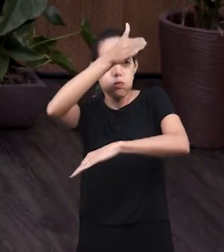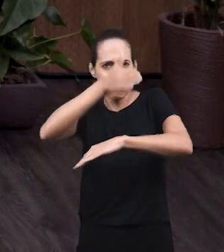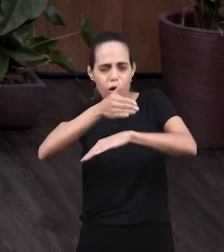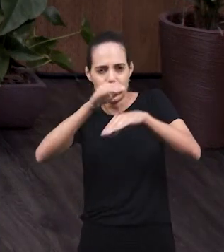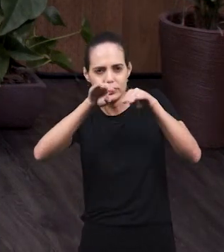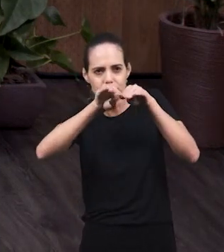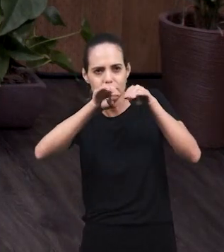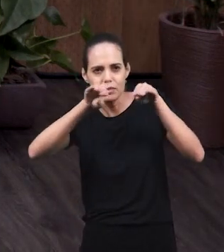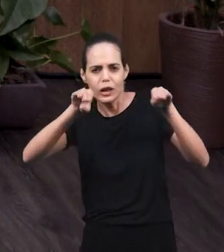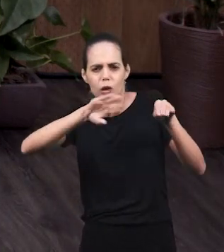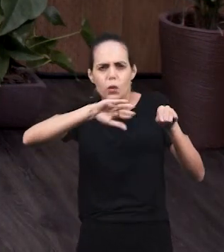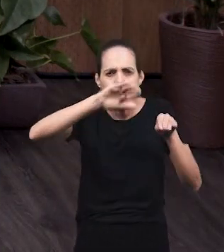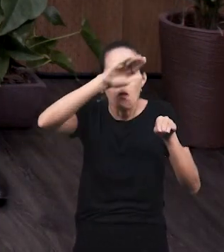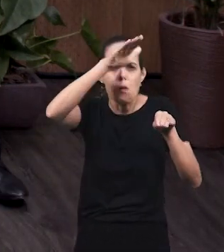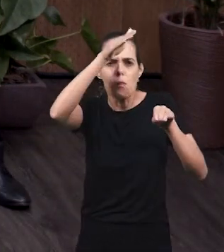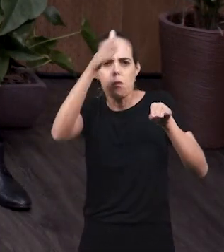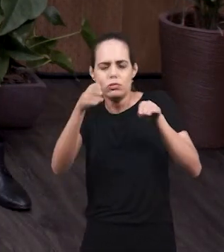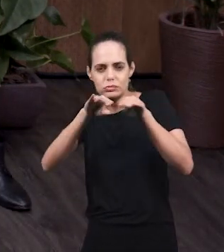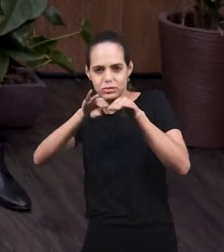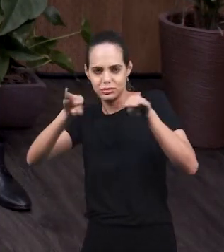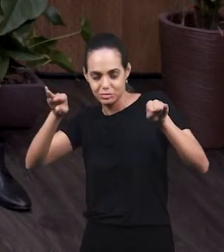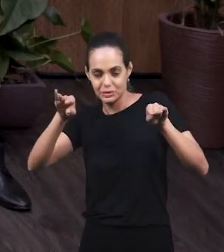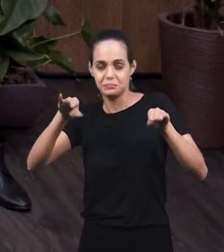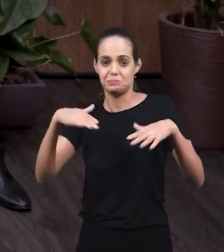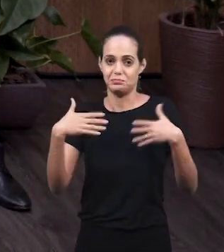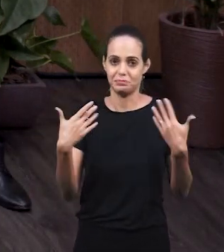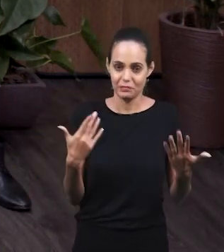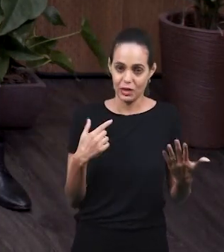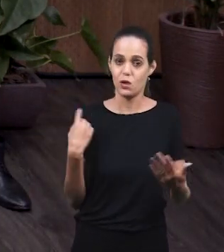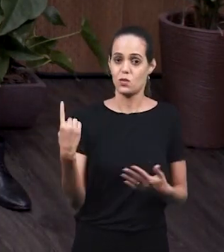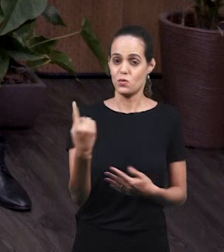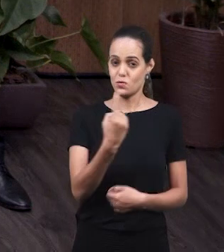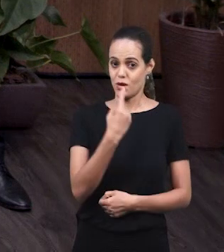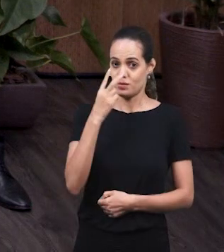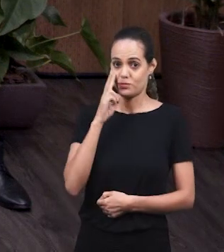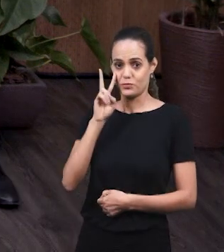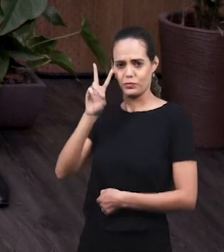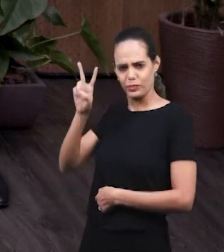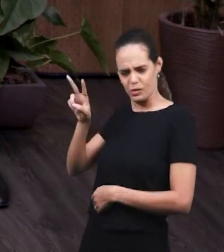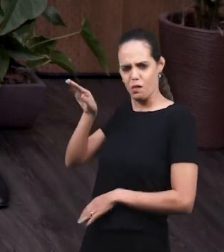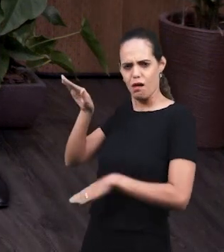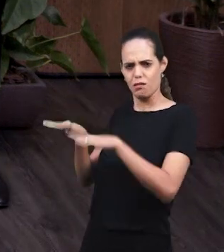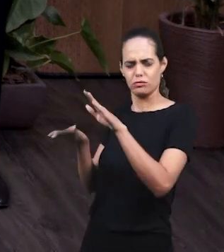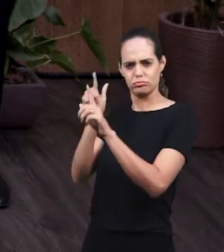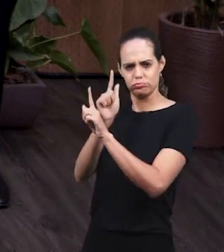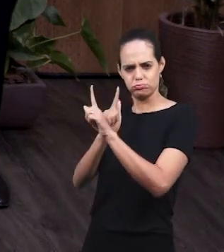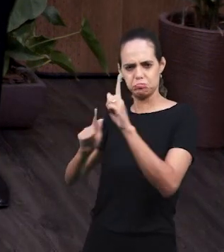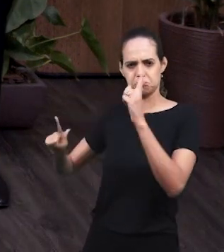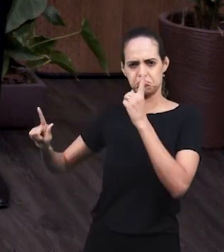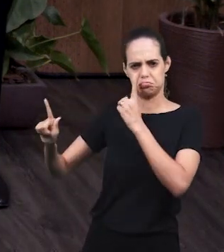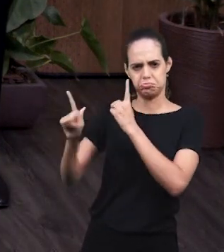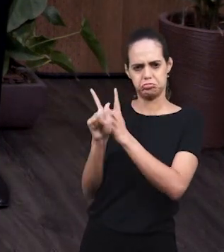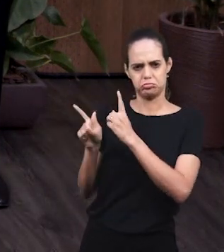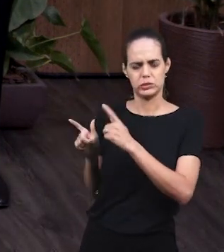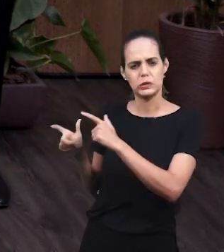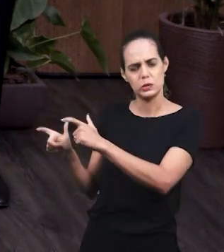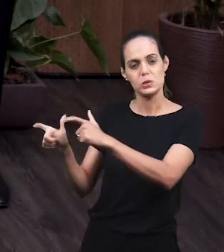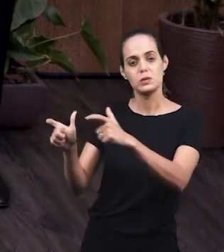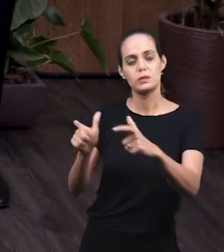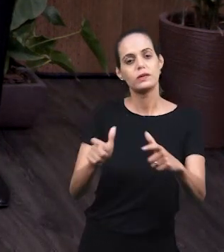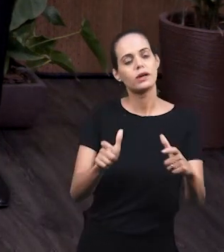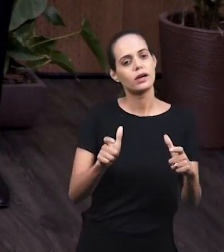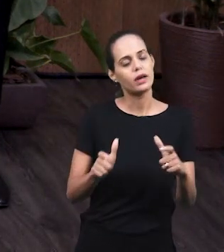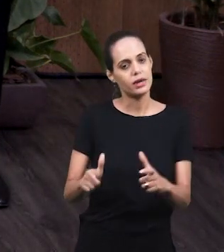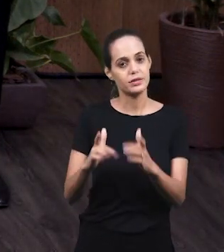Nous avons vu donc quelques contours géographiques qui concerne